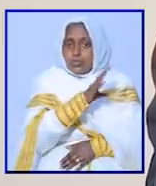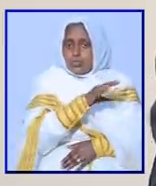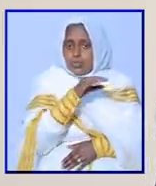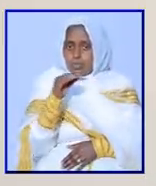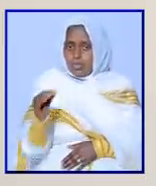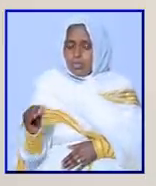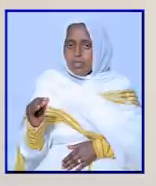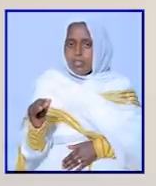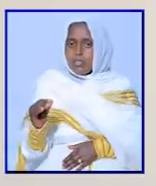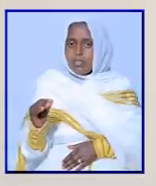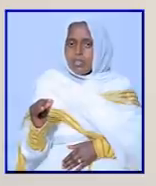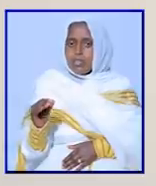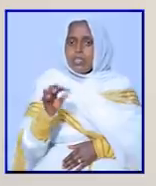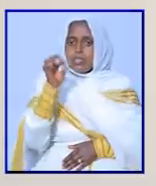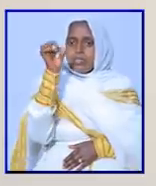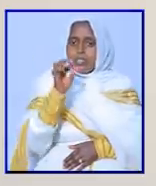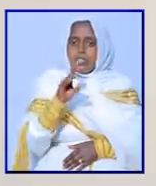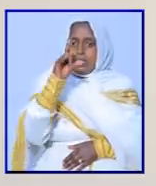ይላቸውና